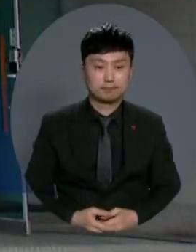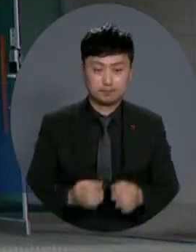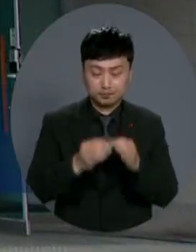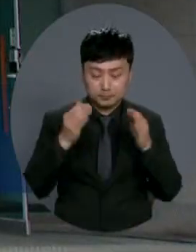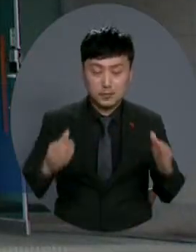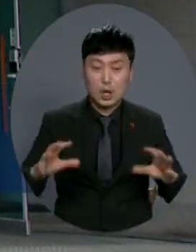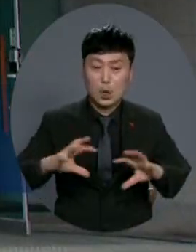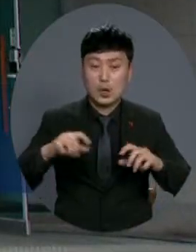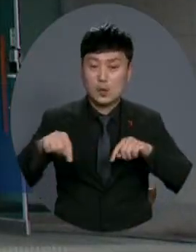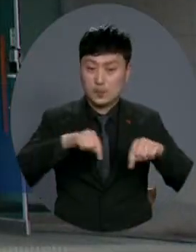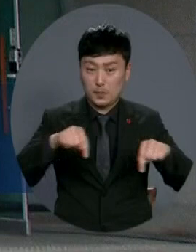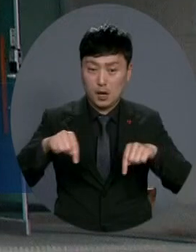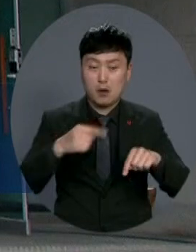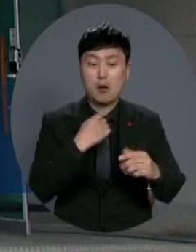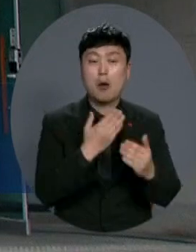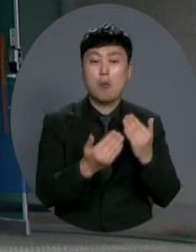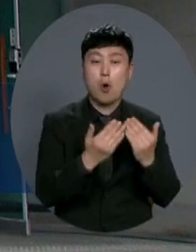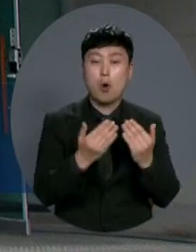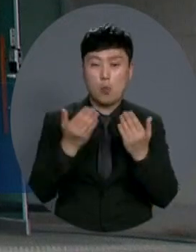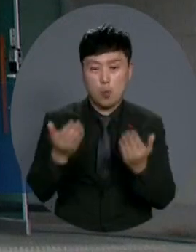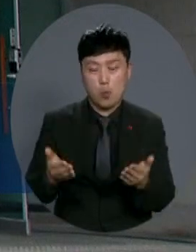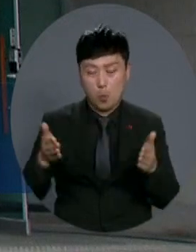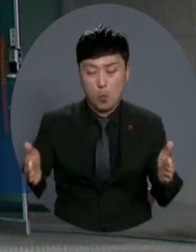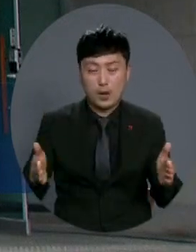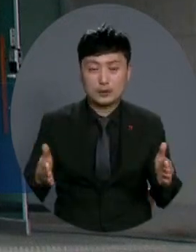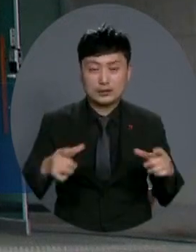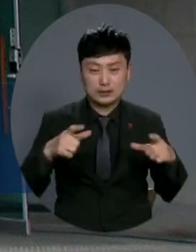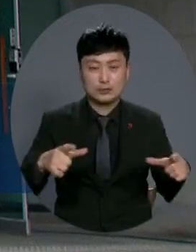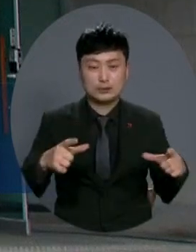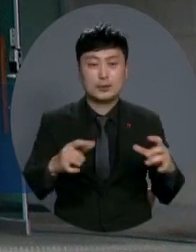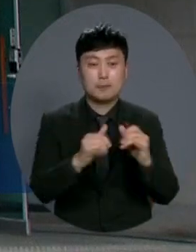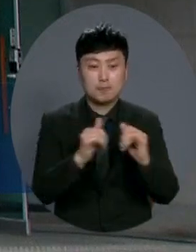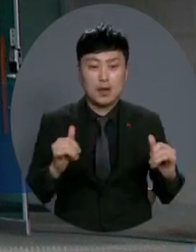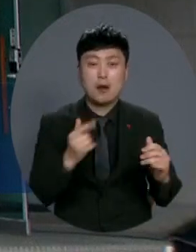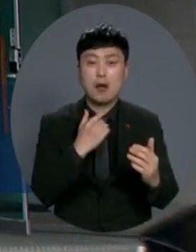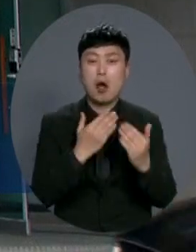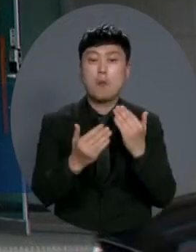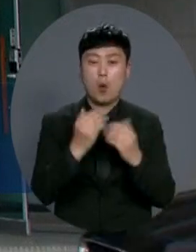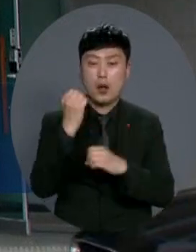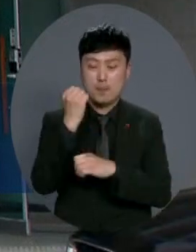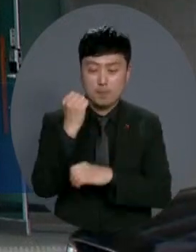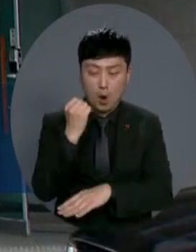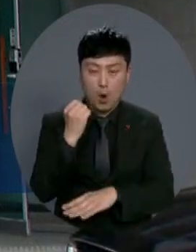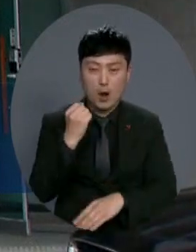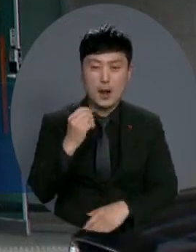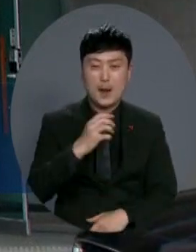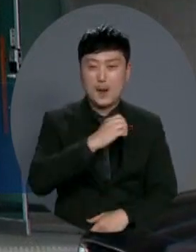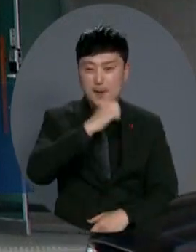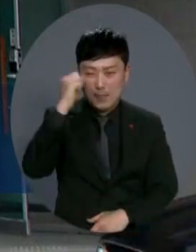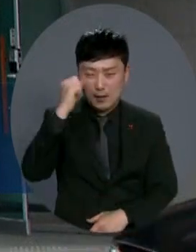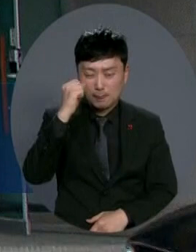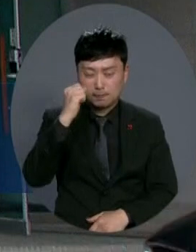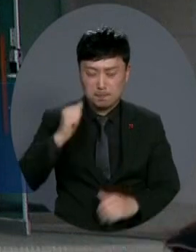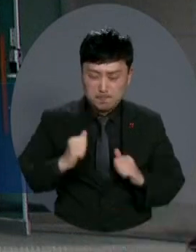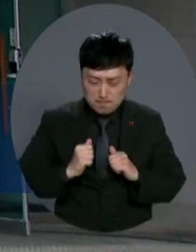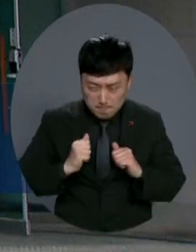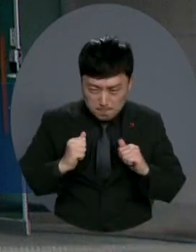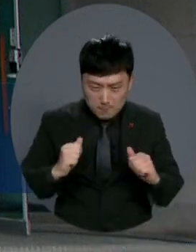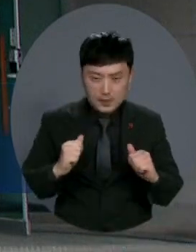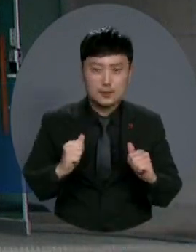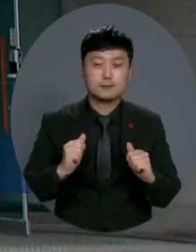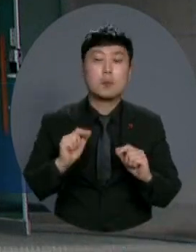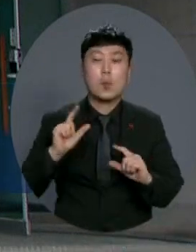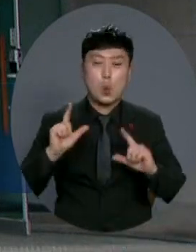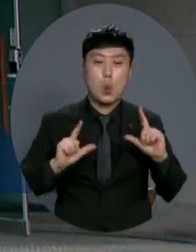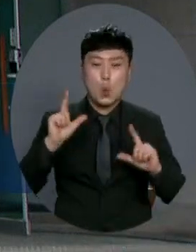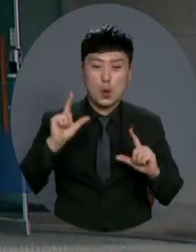또 쉬원 동안에 또 지역 주민과 경험했던 것을 바탕으로 해서 이번에 꼭 당선돼야 되겠다는 열정으로